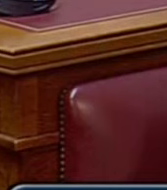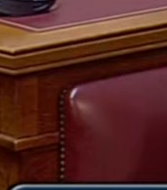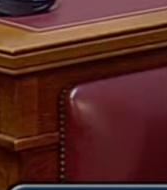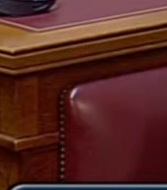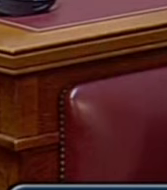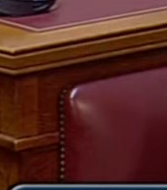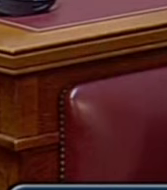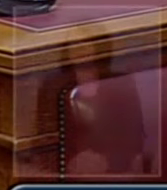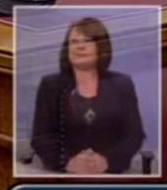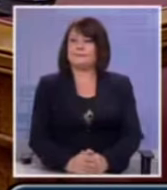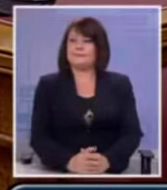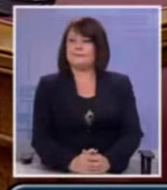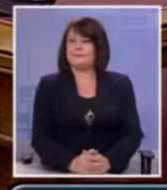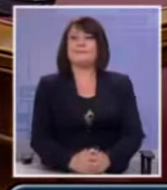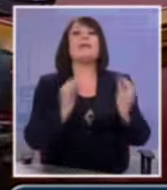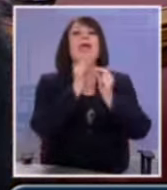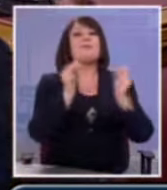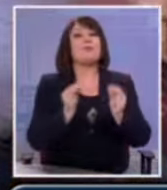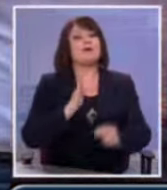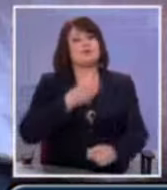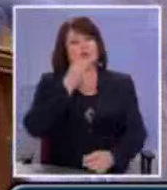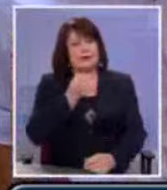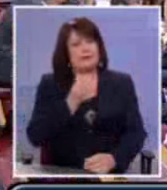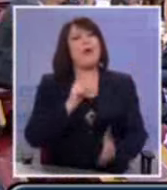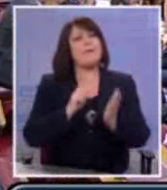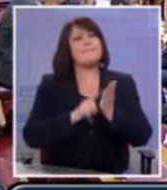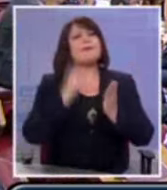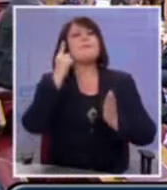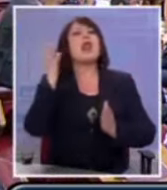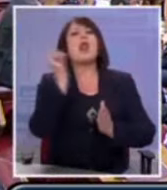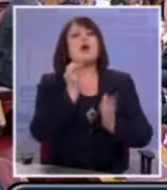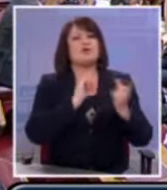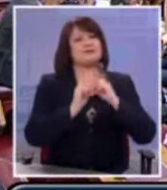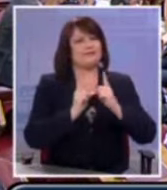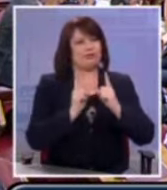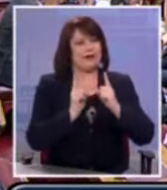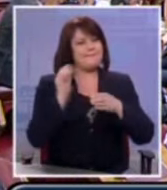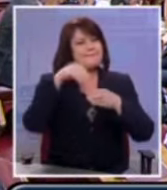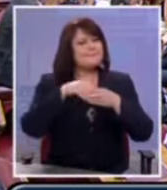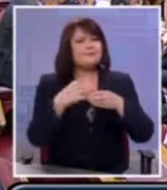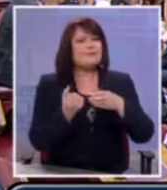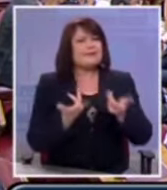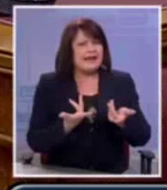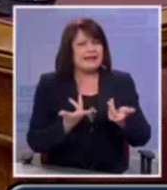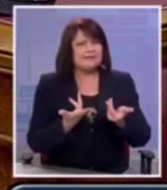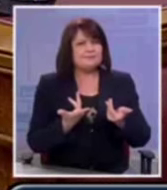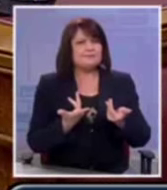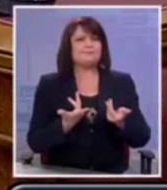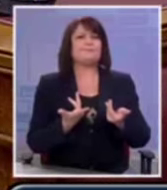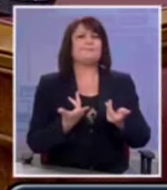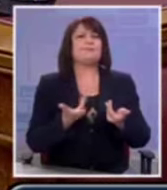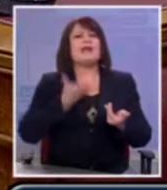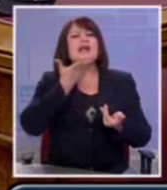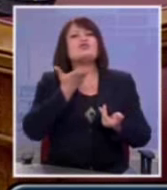θα έλεγα ότι μια λογική συμφωνία θα περιείχε την κάλυψη του δημοσιονομικού